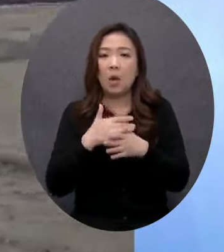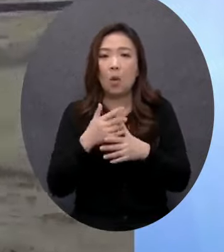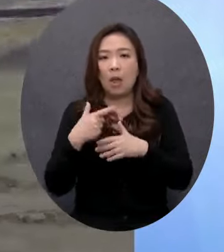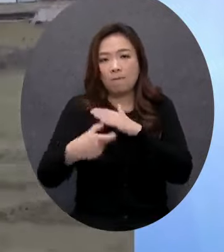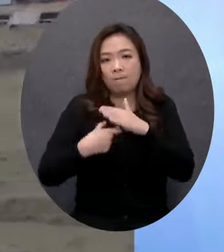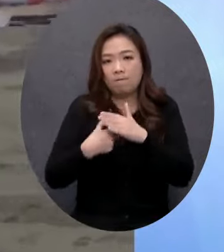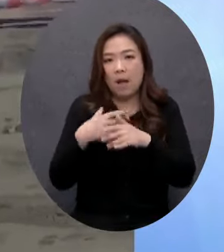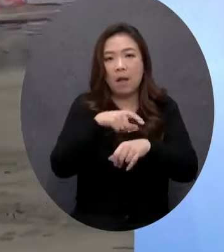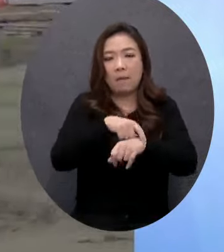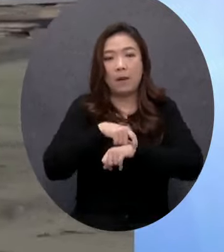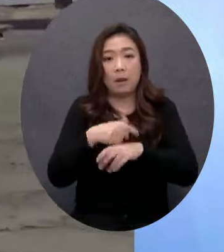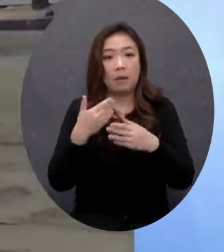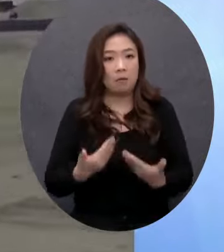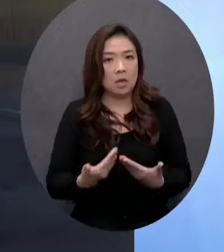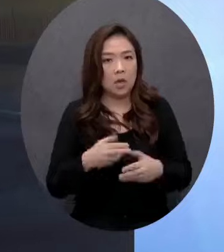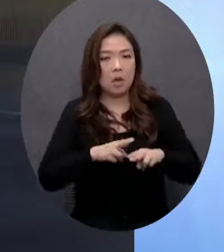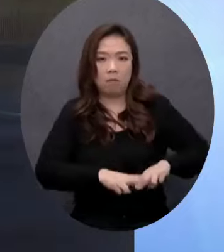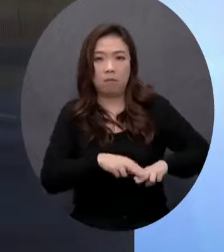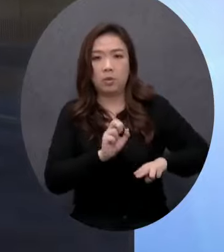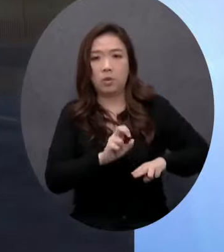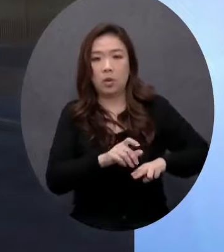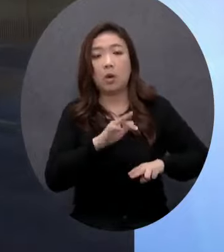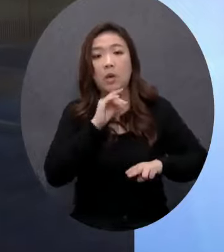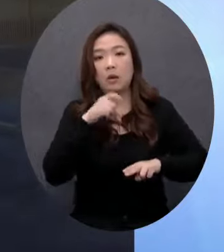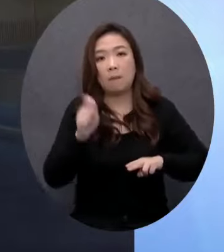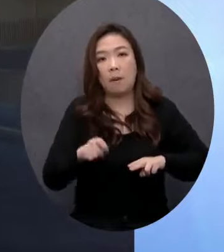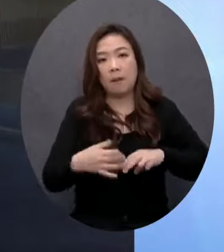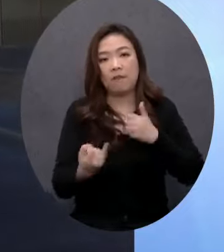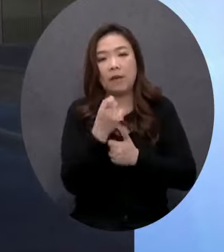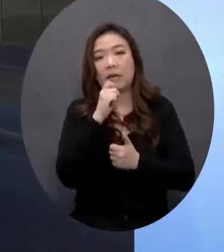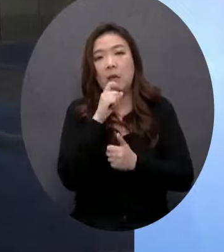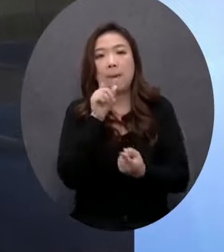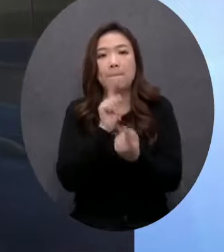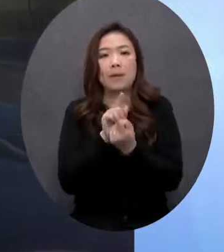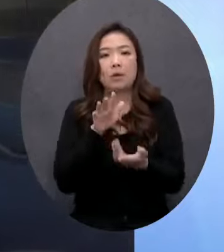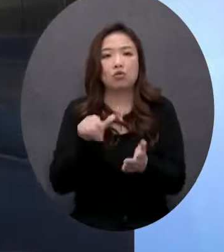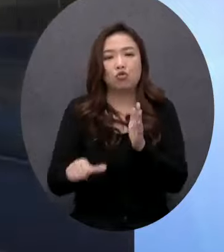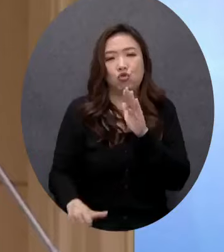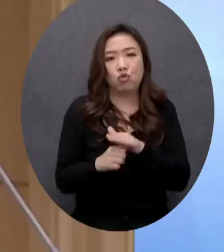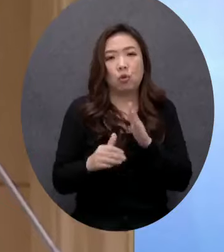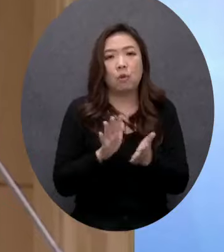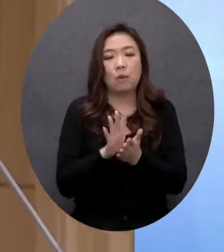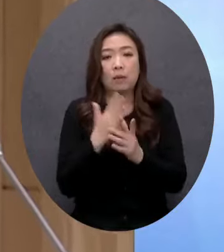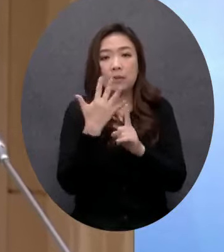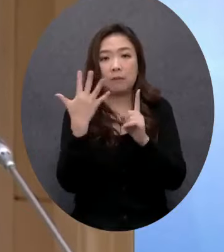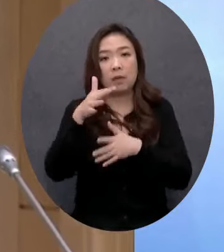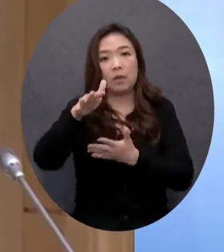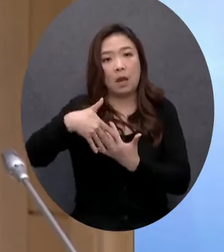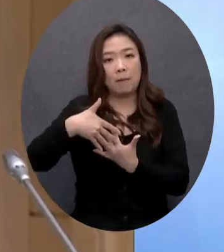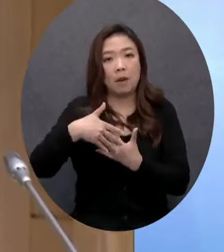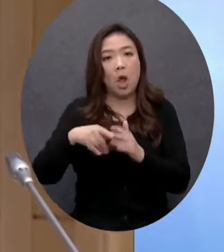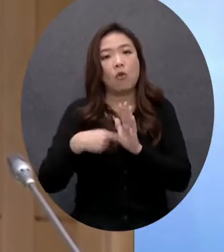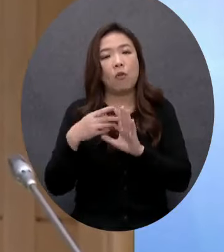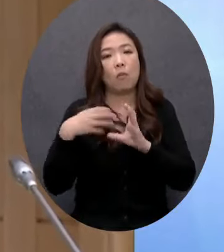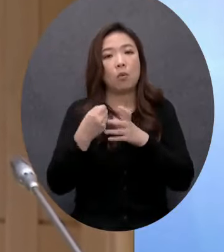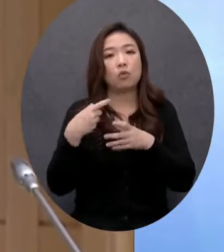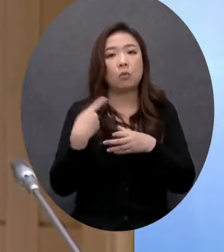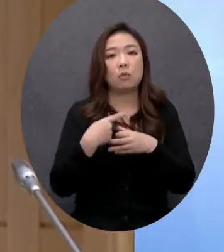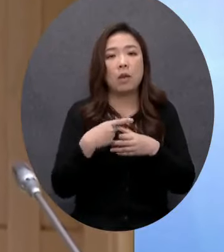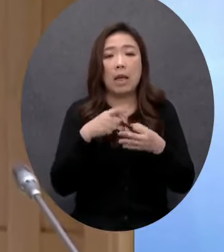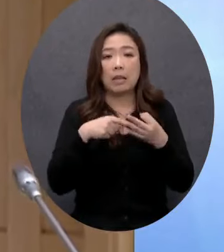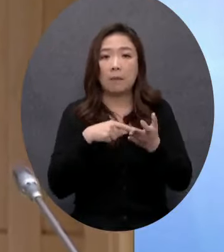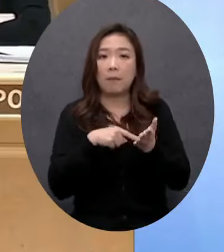被捕，目前仍然羁留，一旦罪成面临最高15年监禁。国防部长一职，普京提名